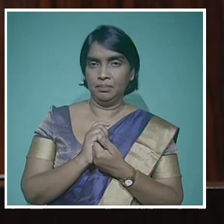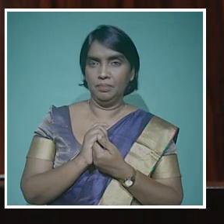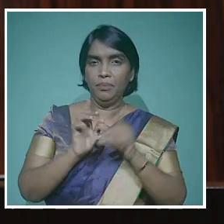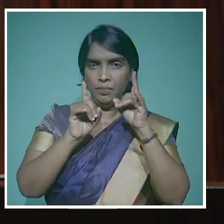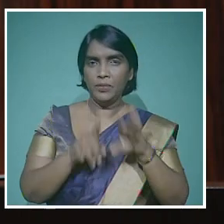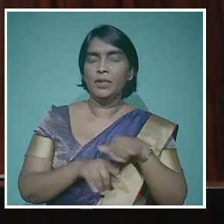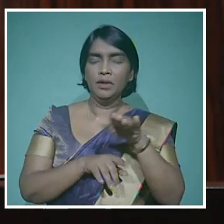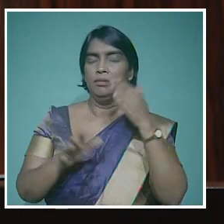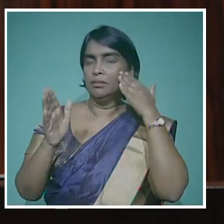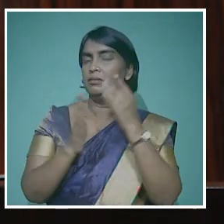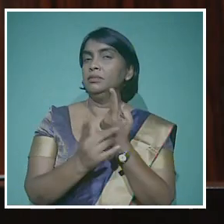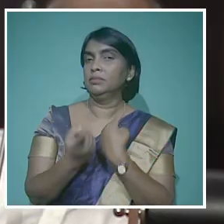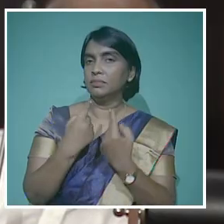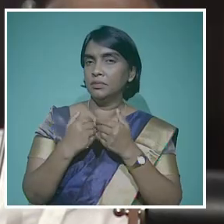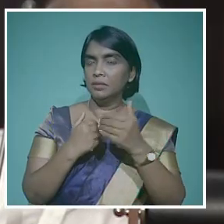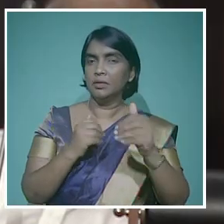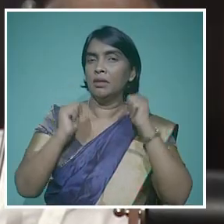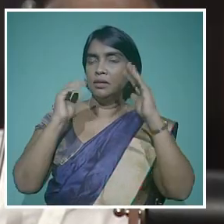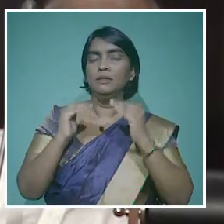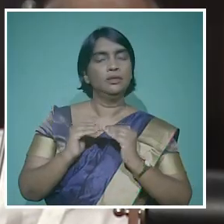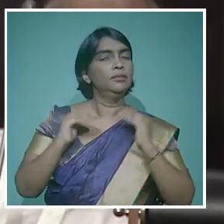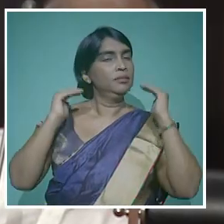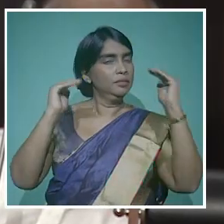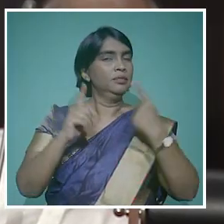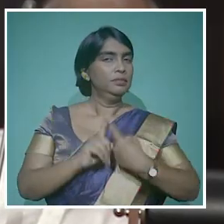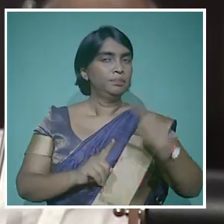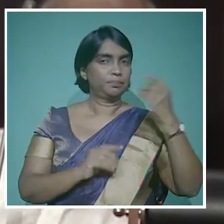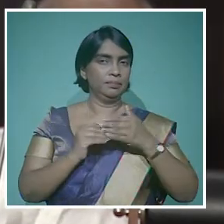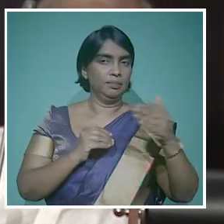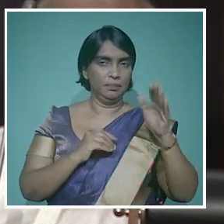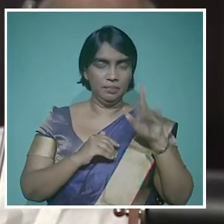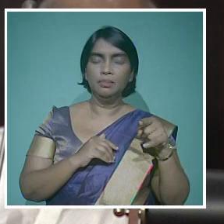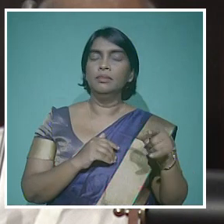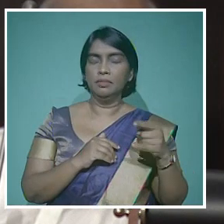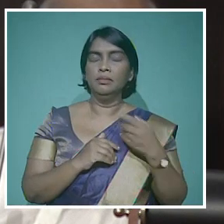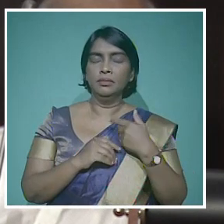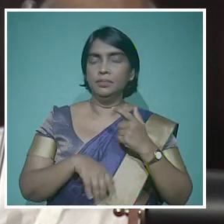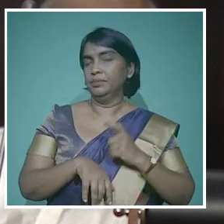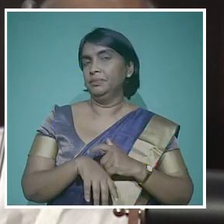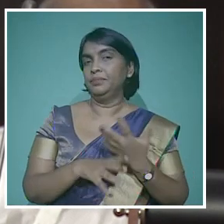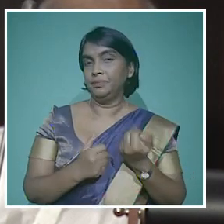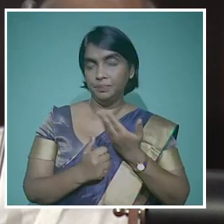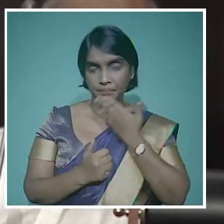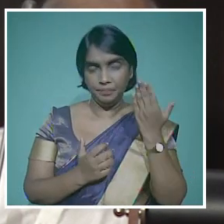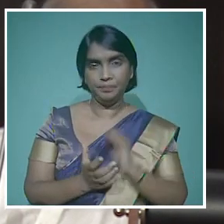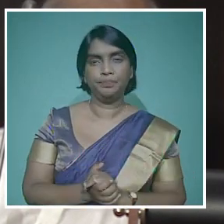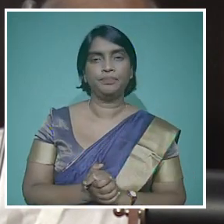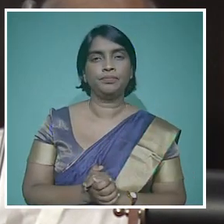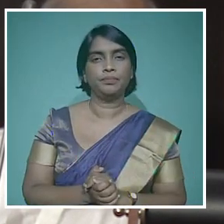එවැනි සමාලෝචනයක් ඔස්සේ වඩාත් වැඩි දියුණු කර ගැනීමට අපට අවස්ථාව ලැබෙනවා.